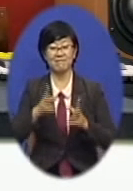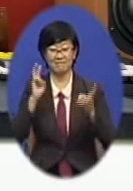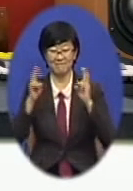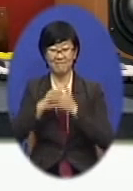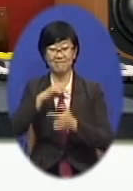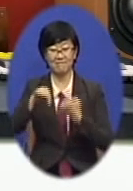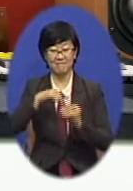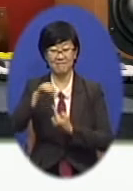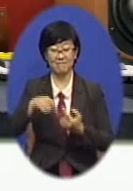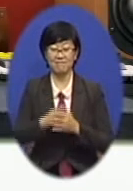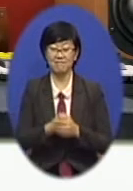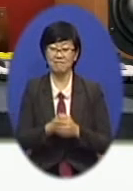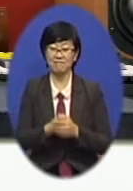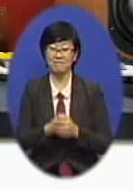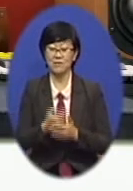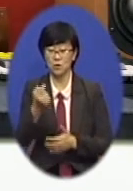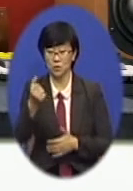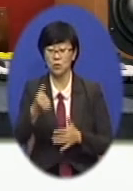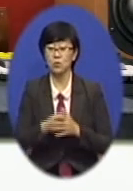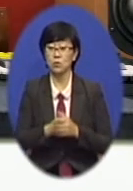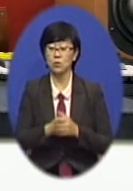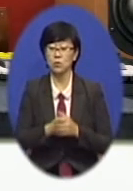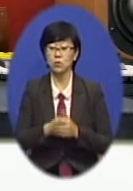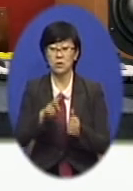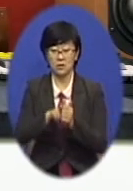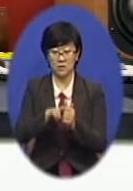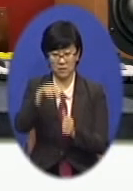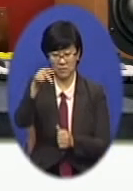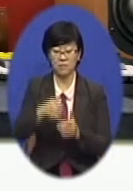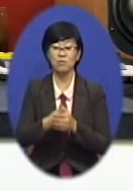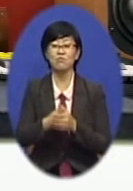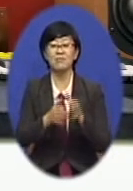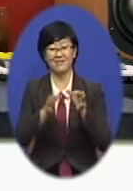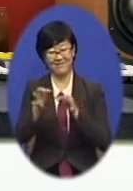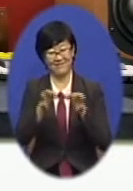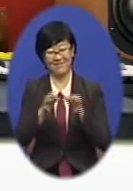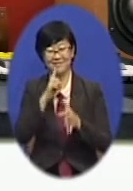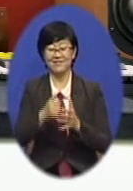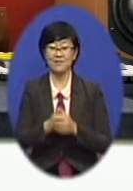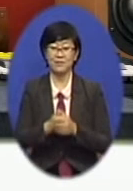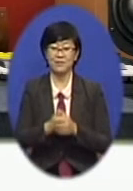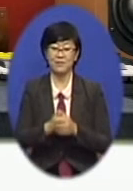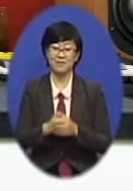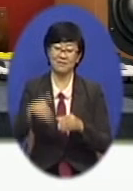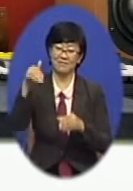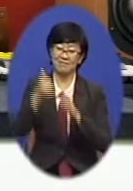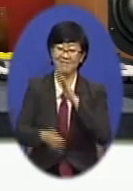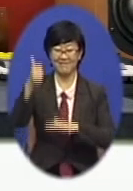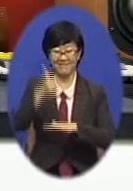어떤 자영업을 하고 계세요? 조그만 저기 슈퍼장에 하나 하고 있습니다. 아유, 그래도